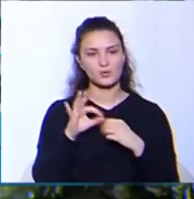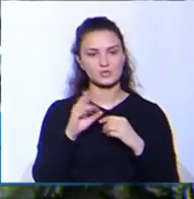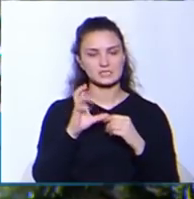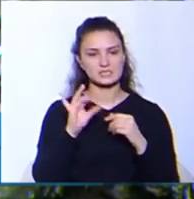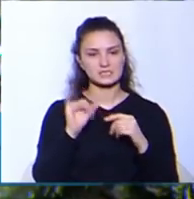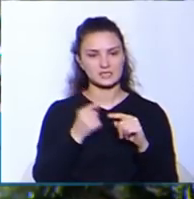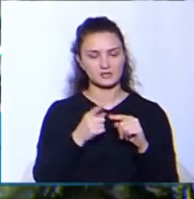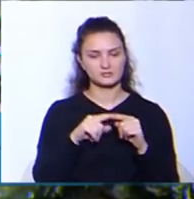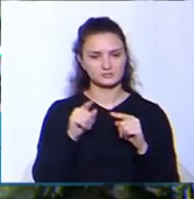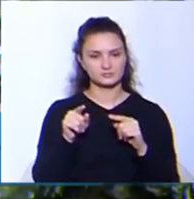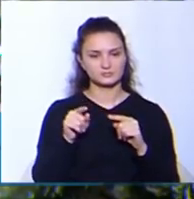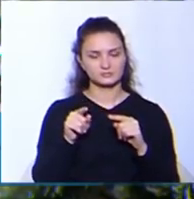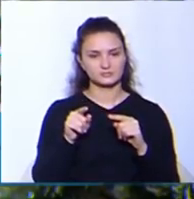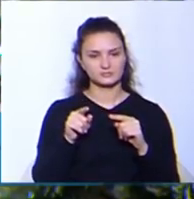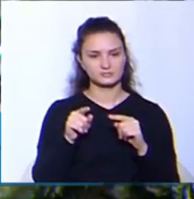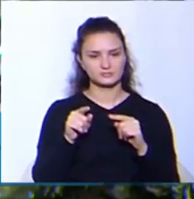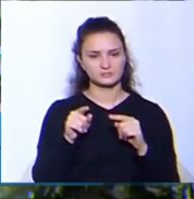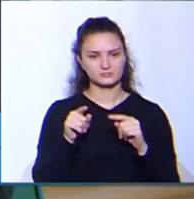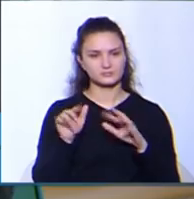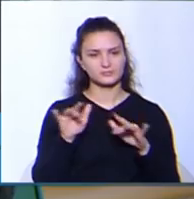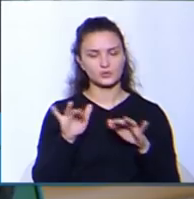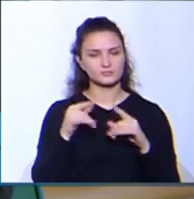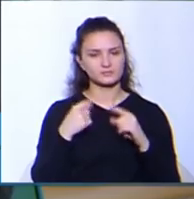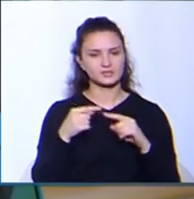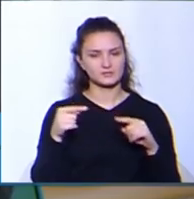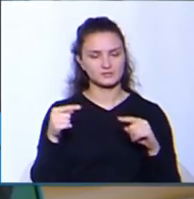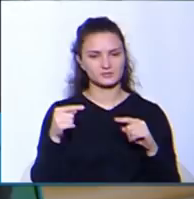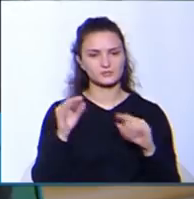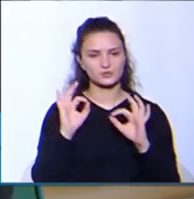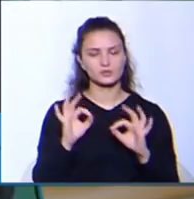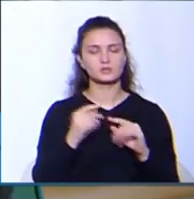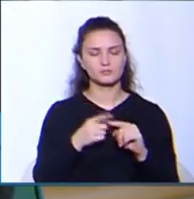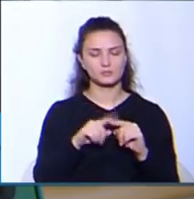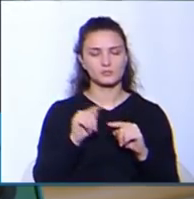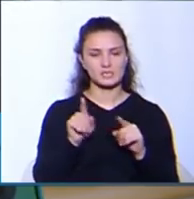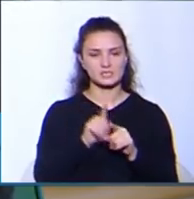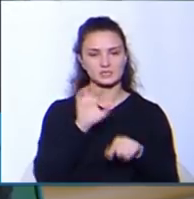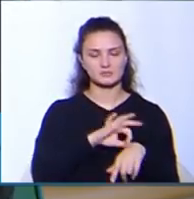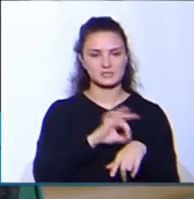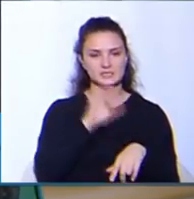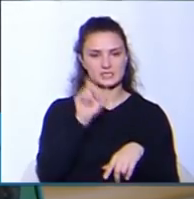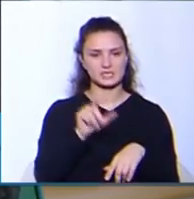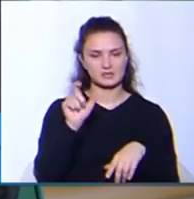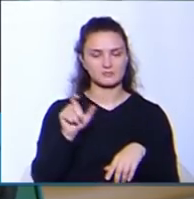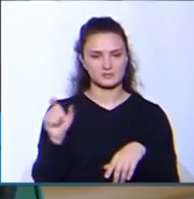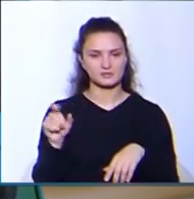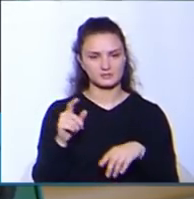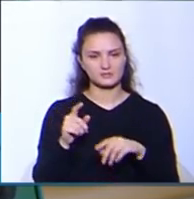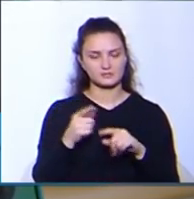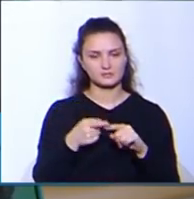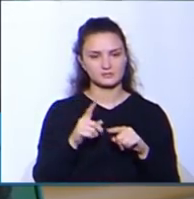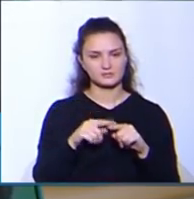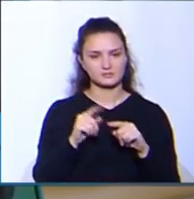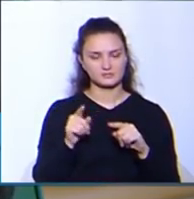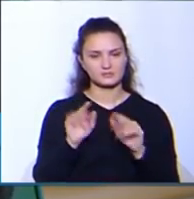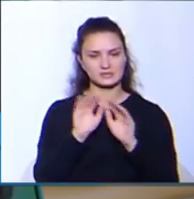ეს გიპოქსია იწვევს შეუქცევად პროცესებს აქედან გამომდინარე სწორედ ესეთი პაციენტები ხვდებიან ეგრეთ